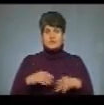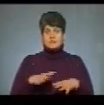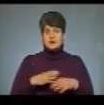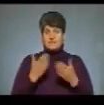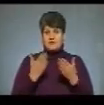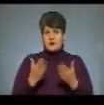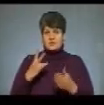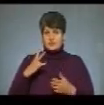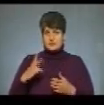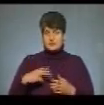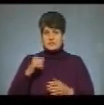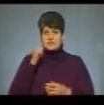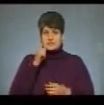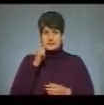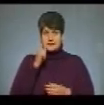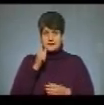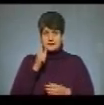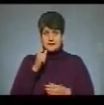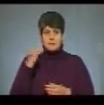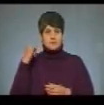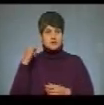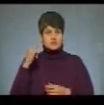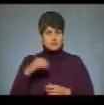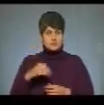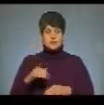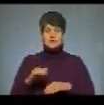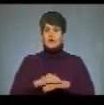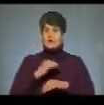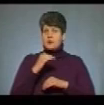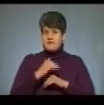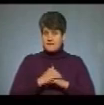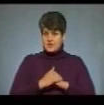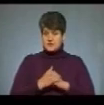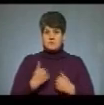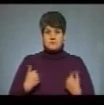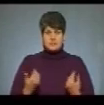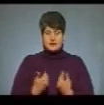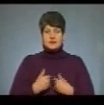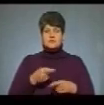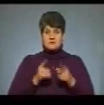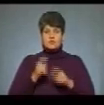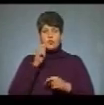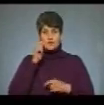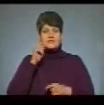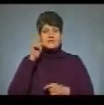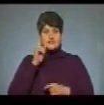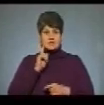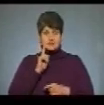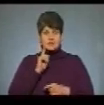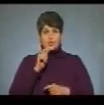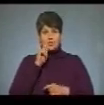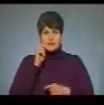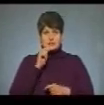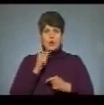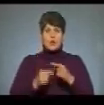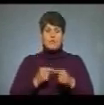дочка завтра мала дочка. Добрий вечір, ми є справжні українські жиди. Українського походження,